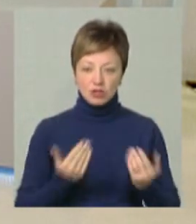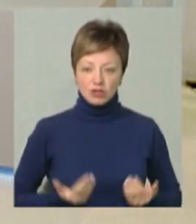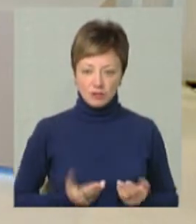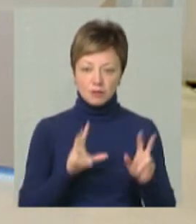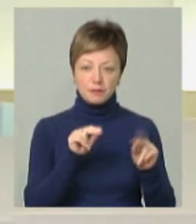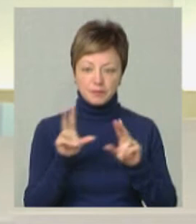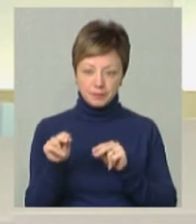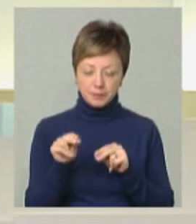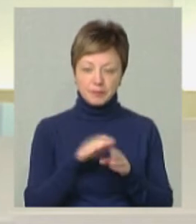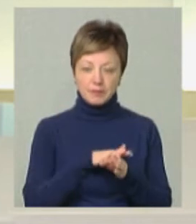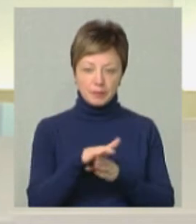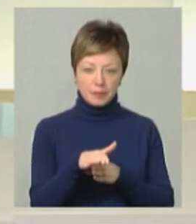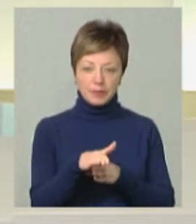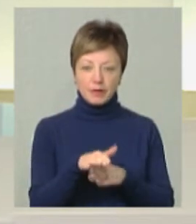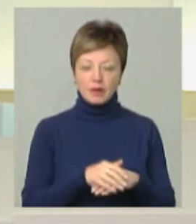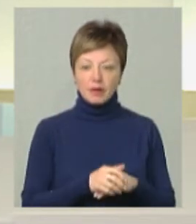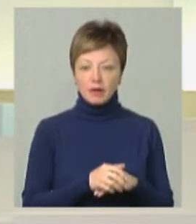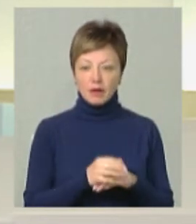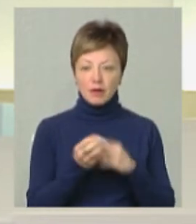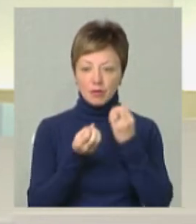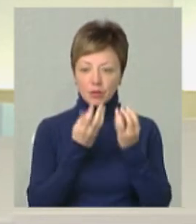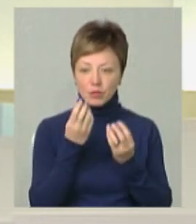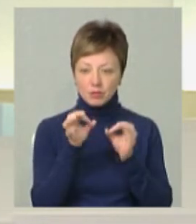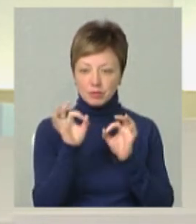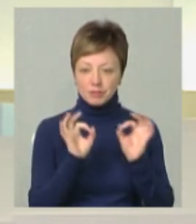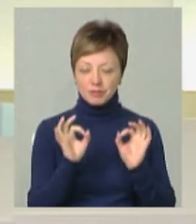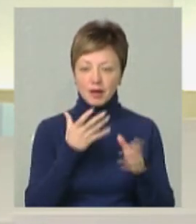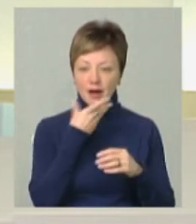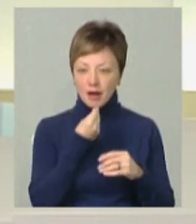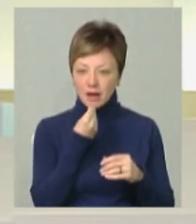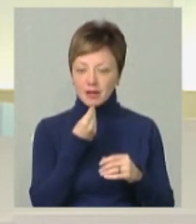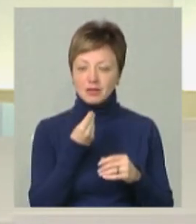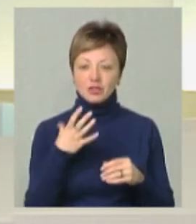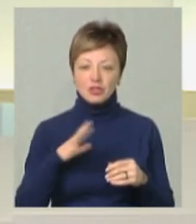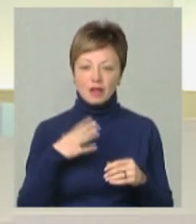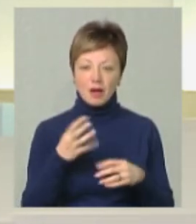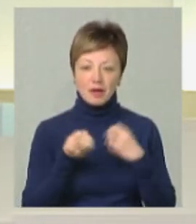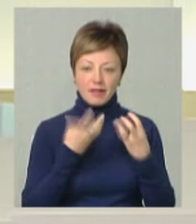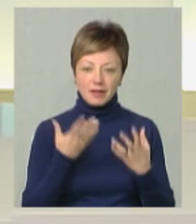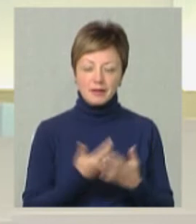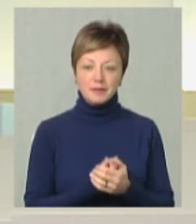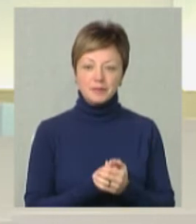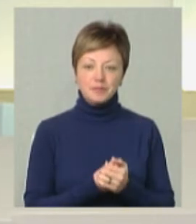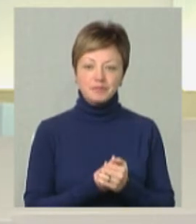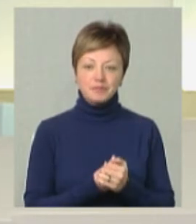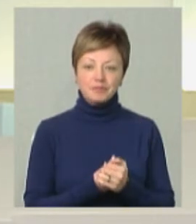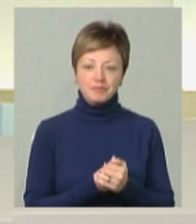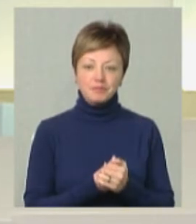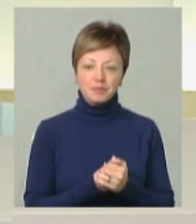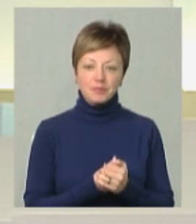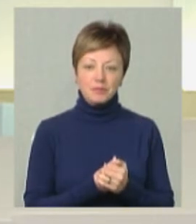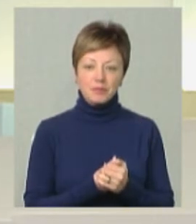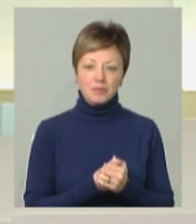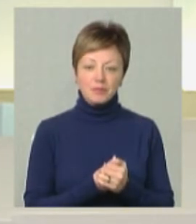абсолютно. Це однозначно, бруньки досить гарні, і чекаємо квітування через погодні умови, певно,